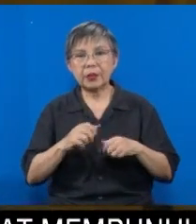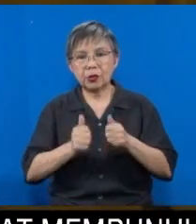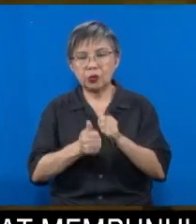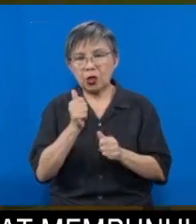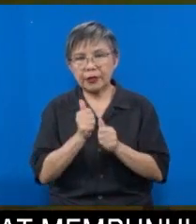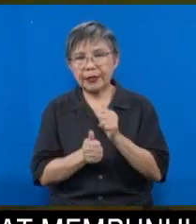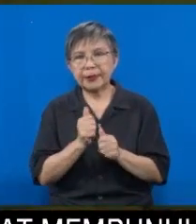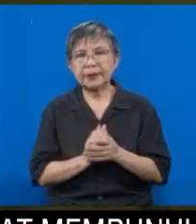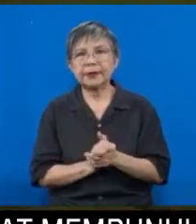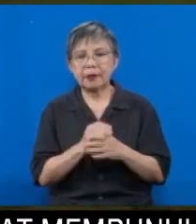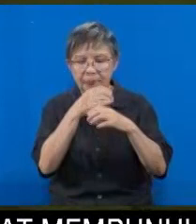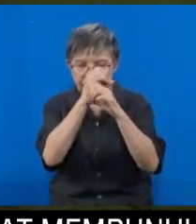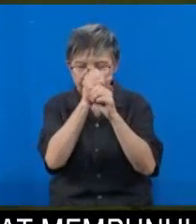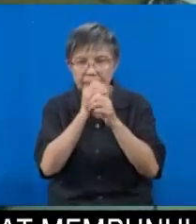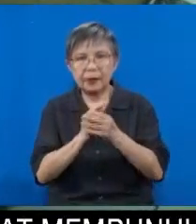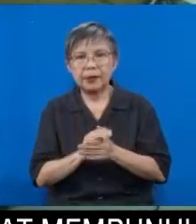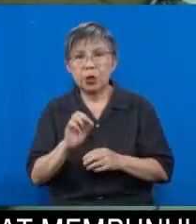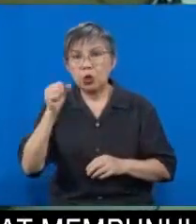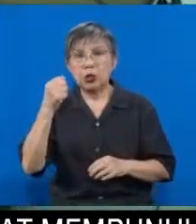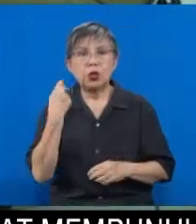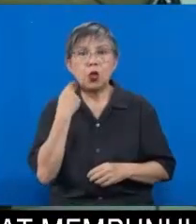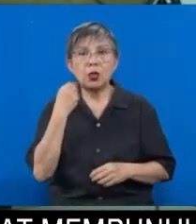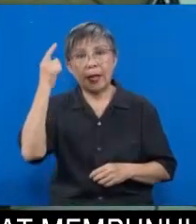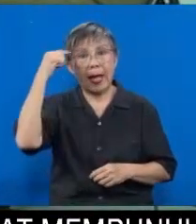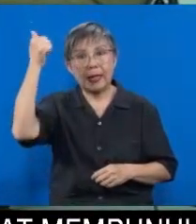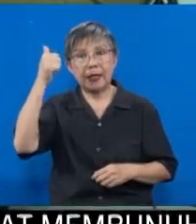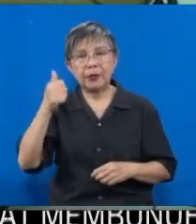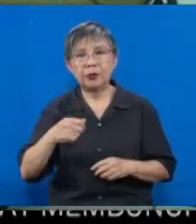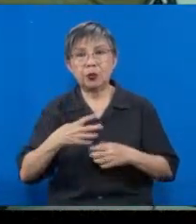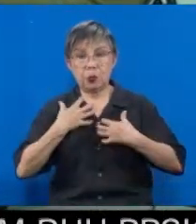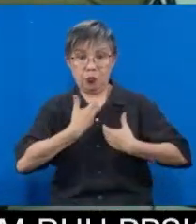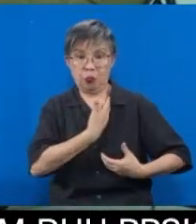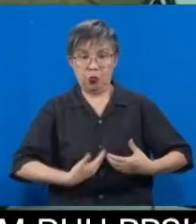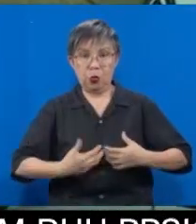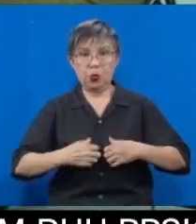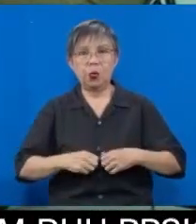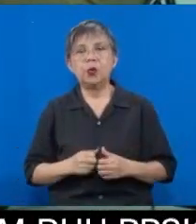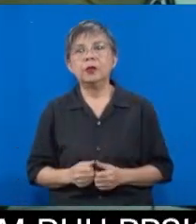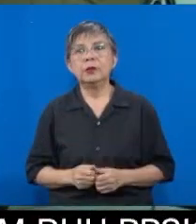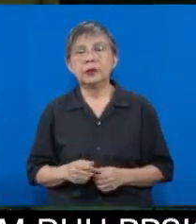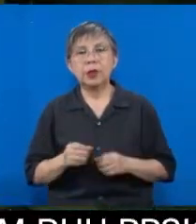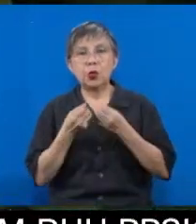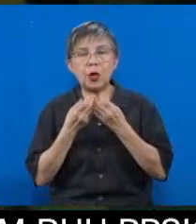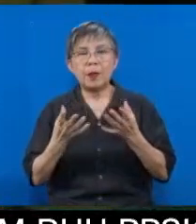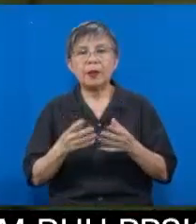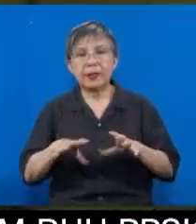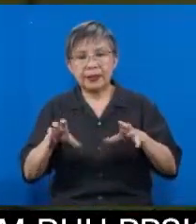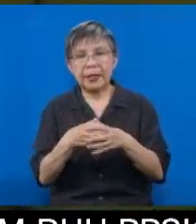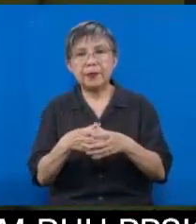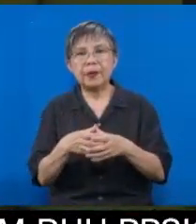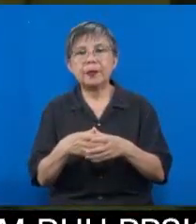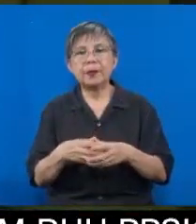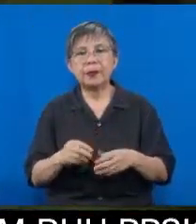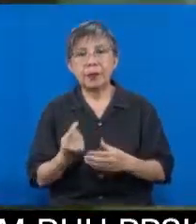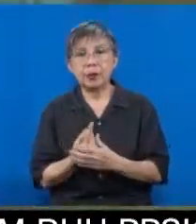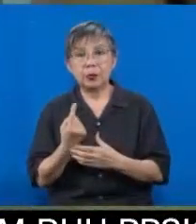toksikologi. Soal sulitnya mendapatkan dokter forensik untuk keperluan penyelidikan tragedi Kanjuruhan juga diungkap anggota tim gabungan